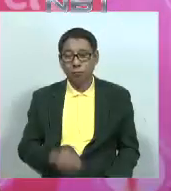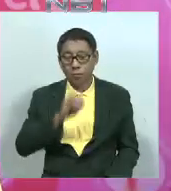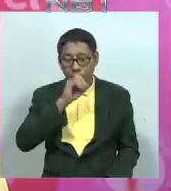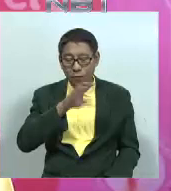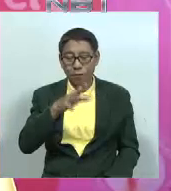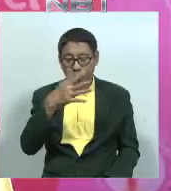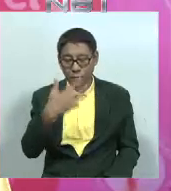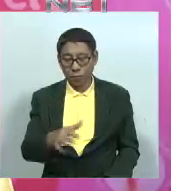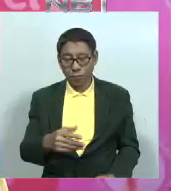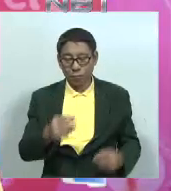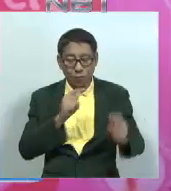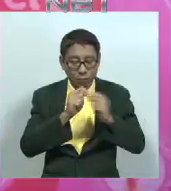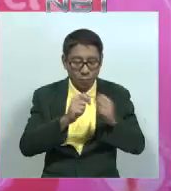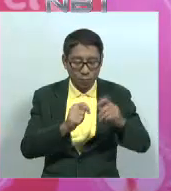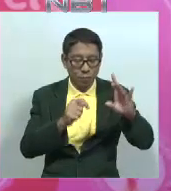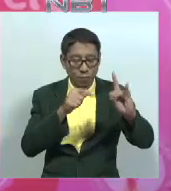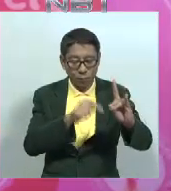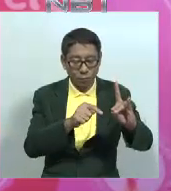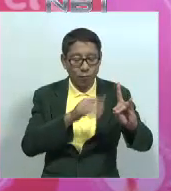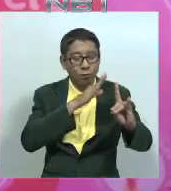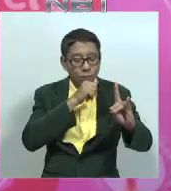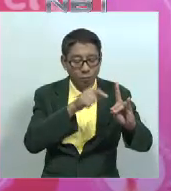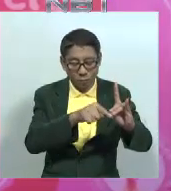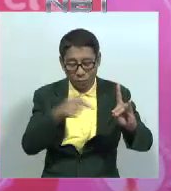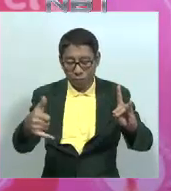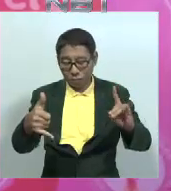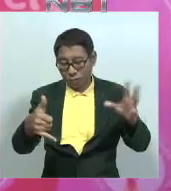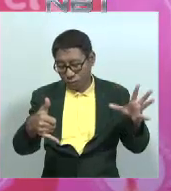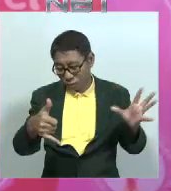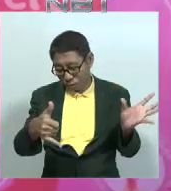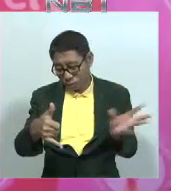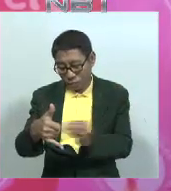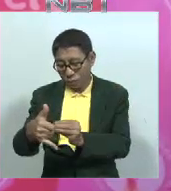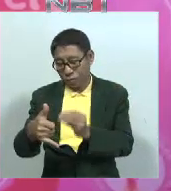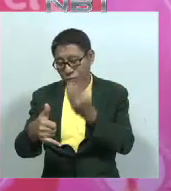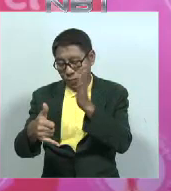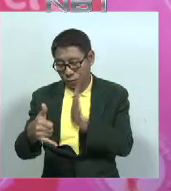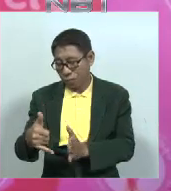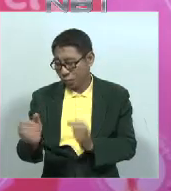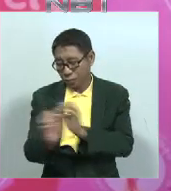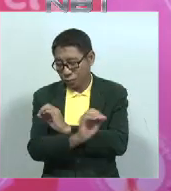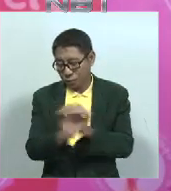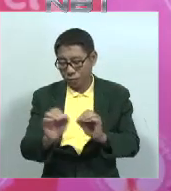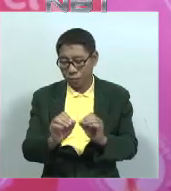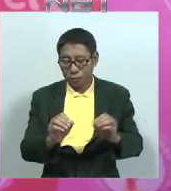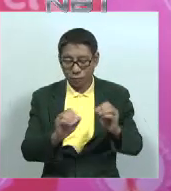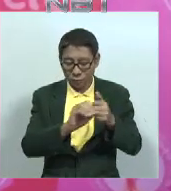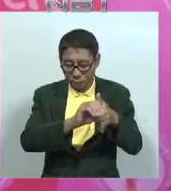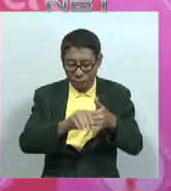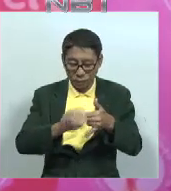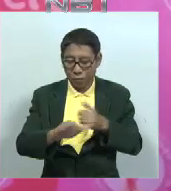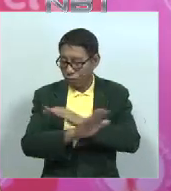ะครับว่ามันไม่ติดต่อจากสุกรมาสู่คนแต่อย่างไรก็ตามเราแนะนำพี่น้องประชาชนนะครับว่าอย่